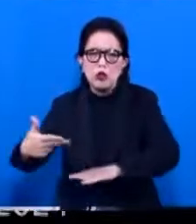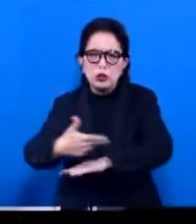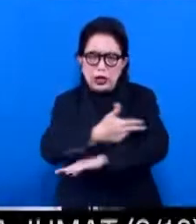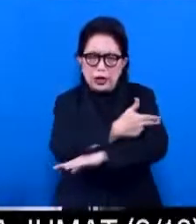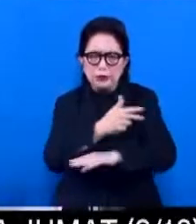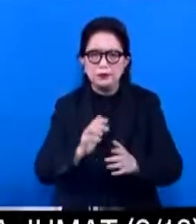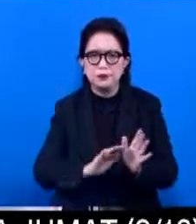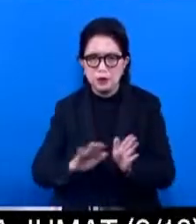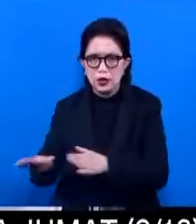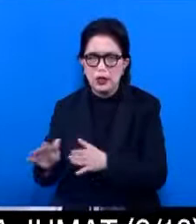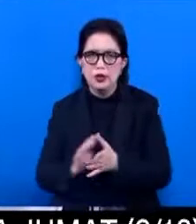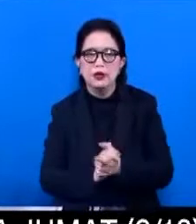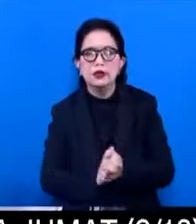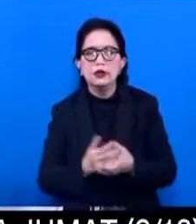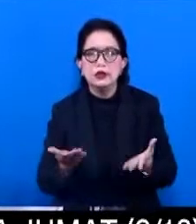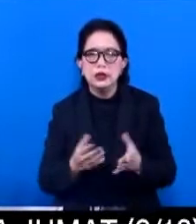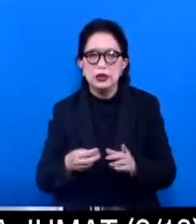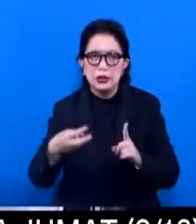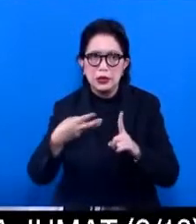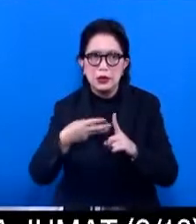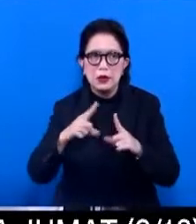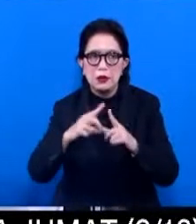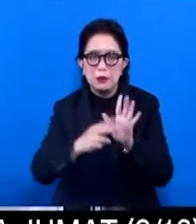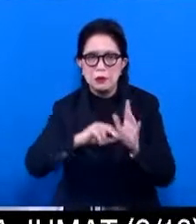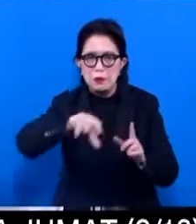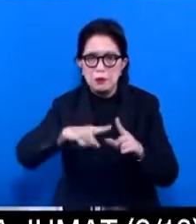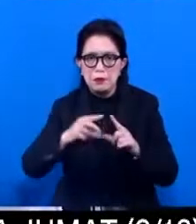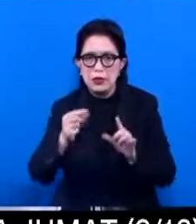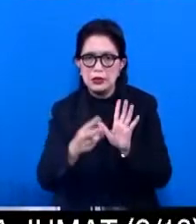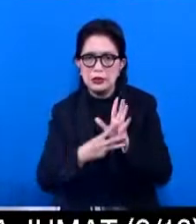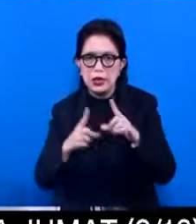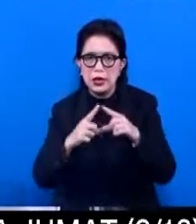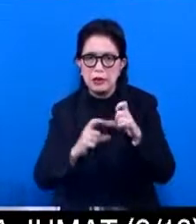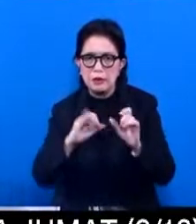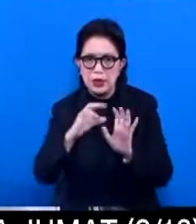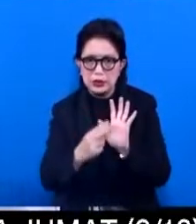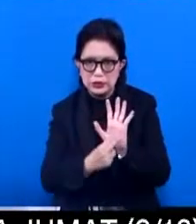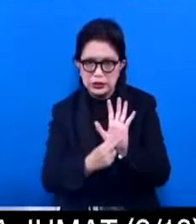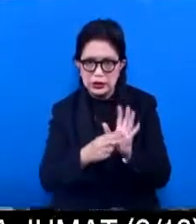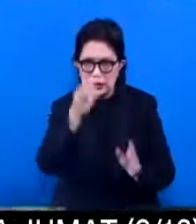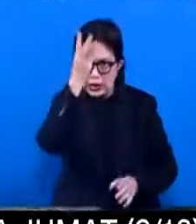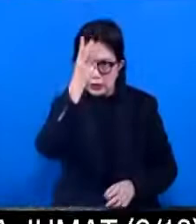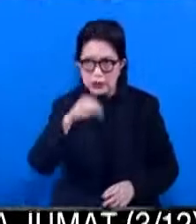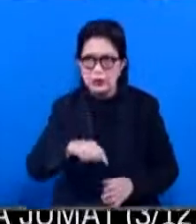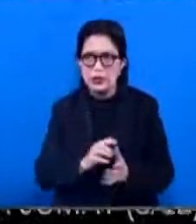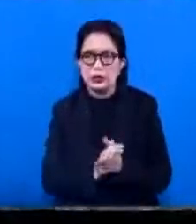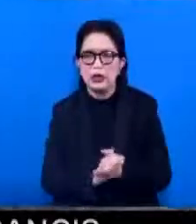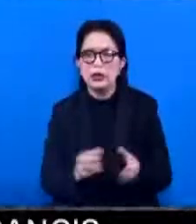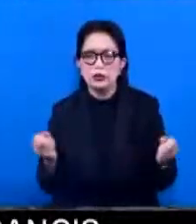Kalimantan Selatan, pengendara sepeda motor tewas setelah tertimpa mobil box pengangkut limbah medis.